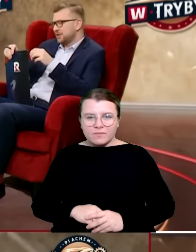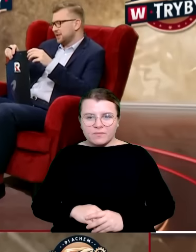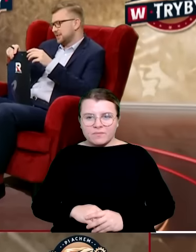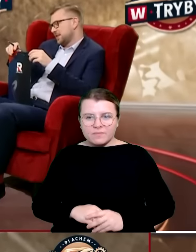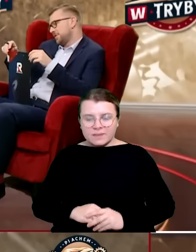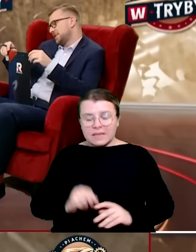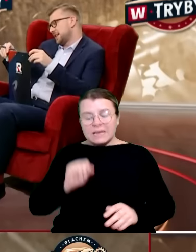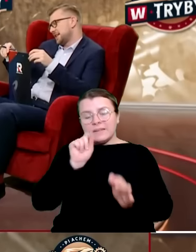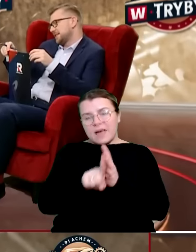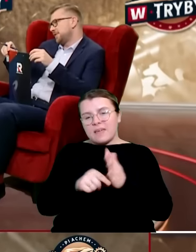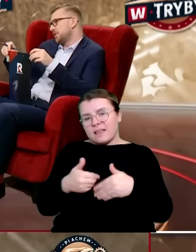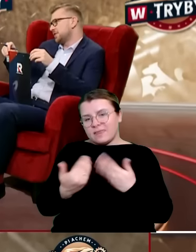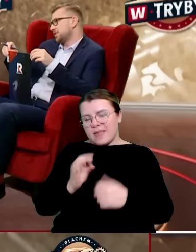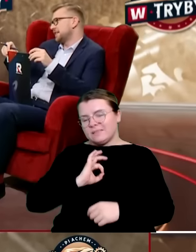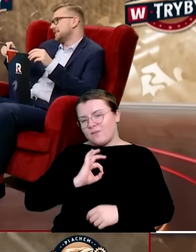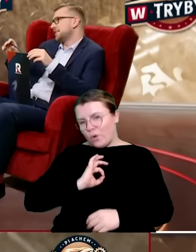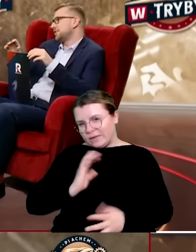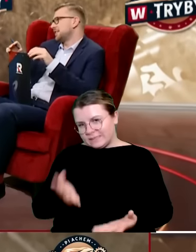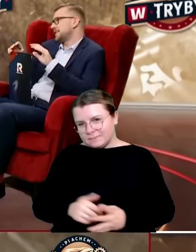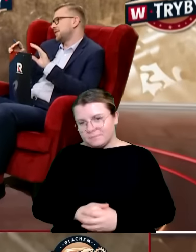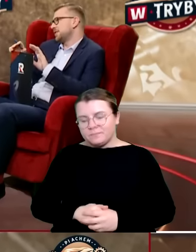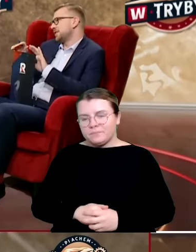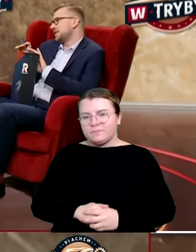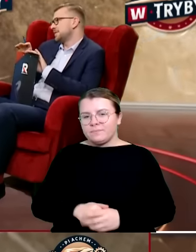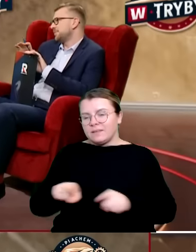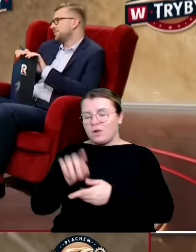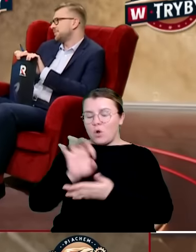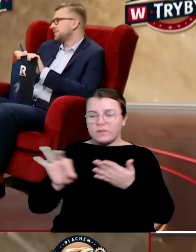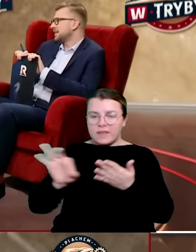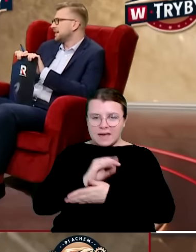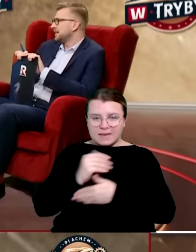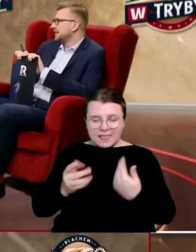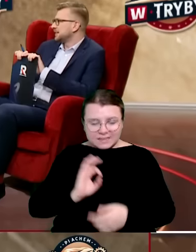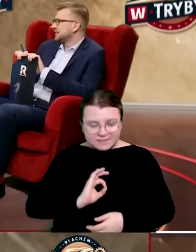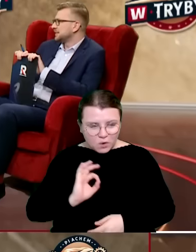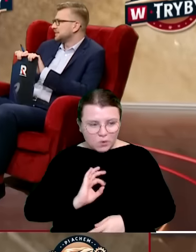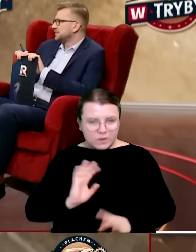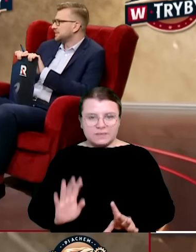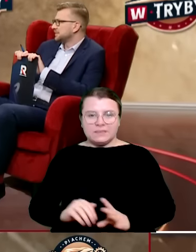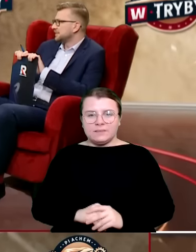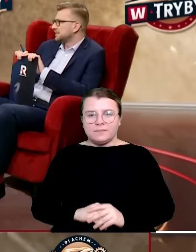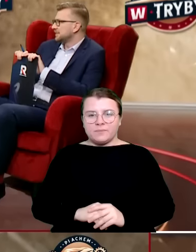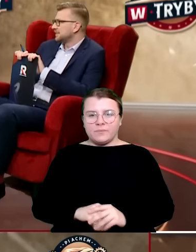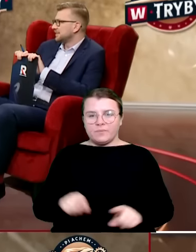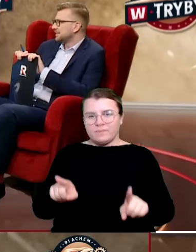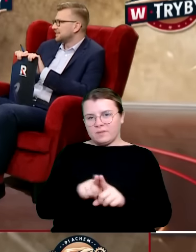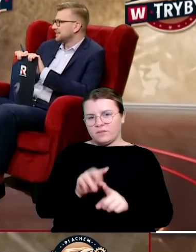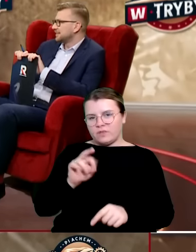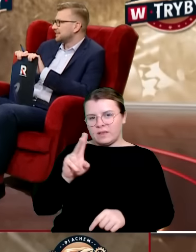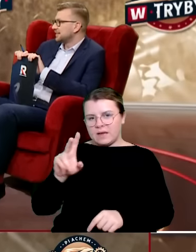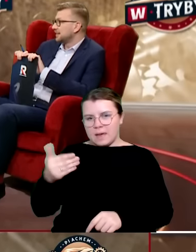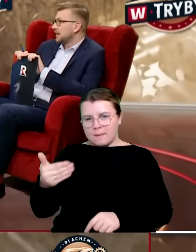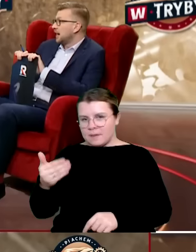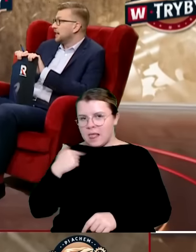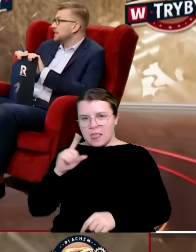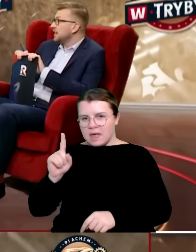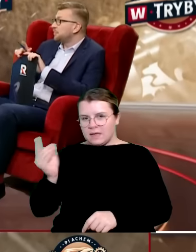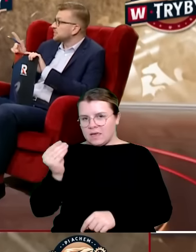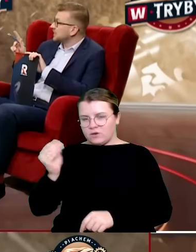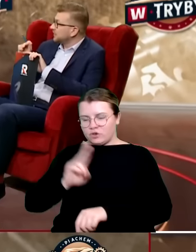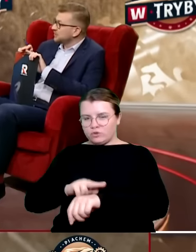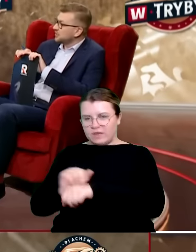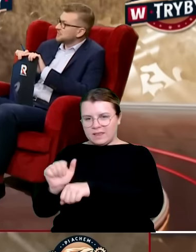dla swoich, stanowiska dla swoich, totalizator było dla swoich. Było kiedyś takie pojęcie TKM-u, ale nie będziemy jeszcze przed 23.